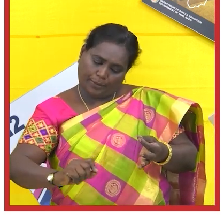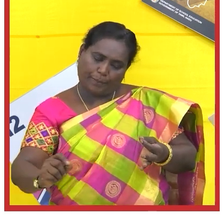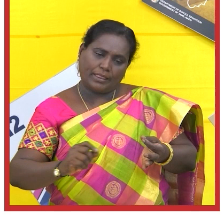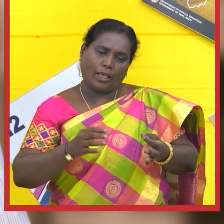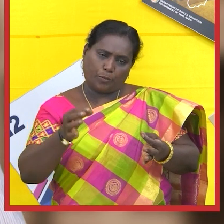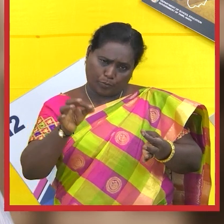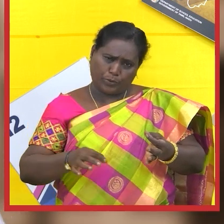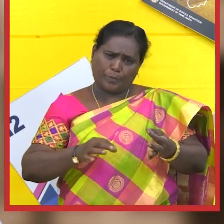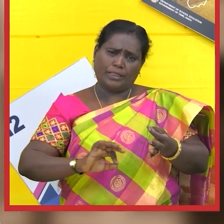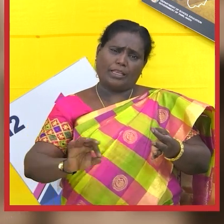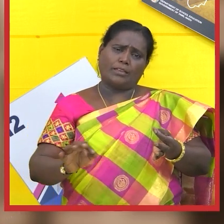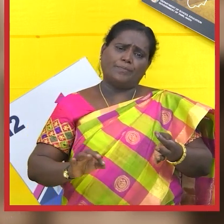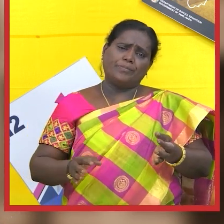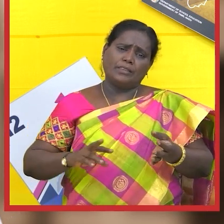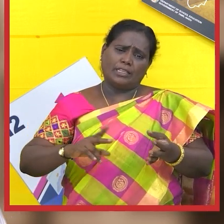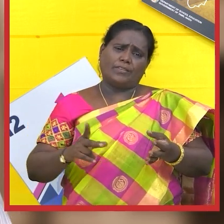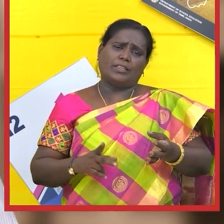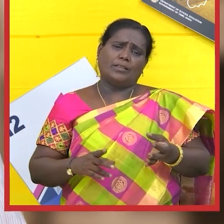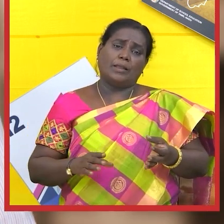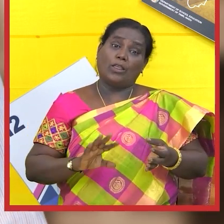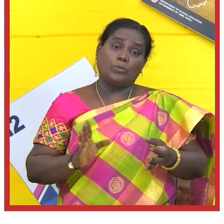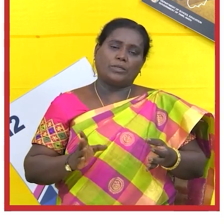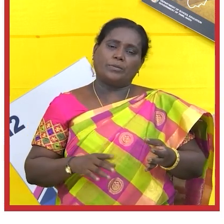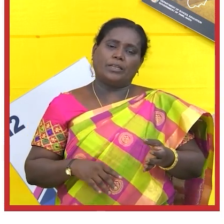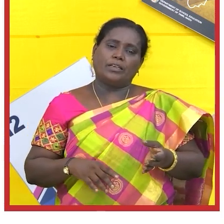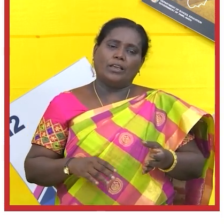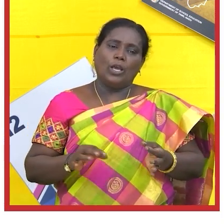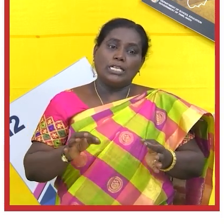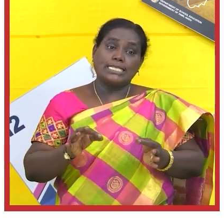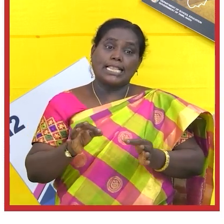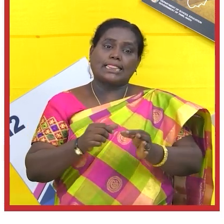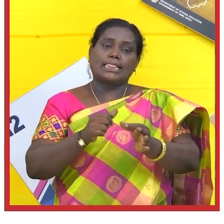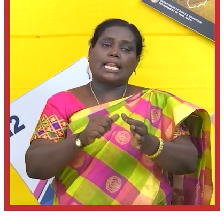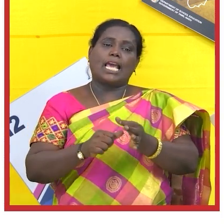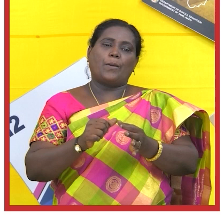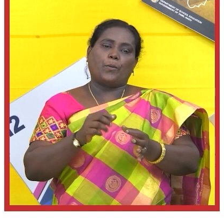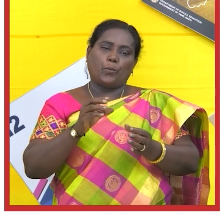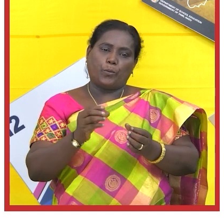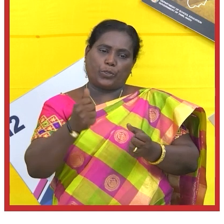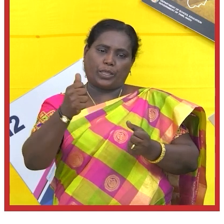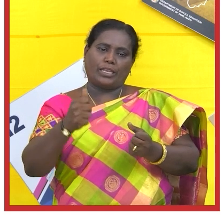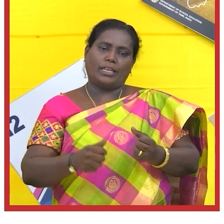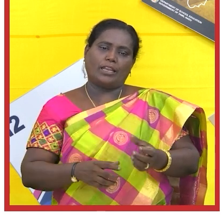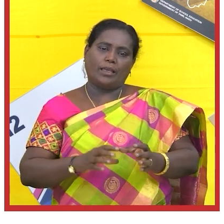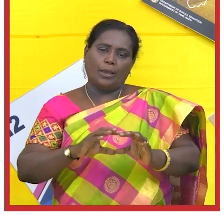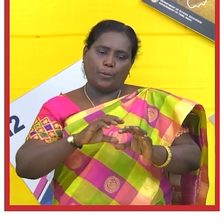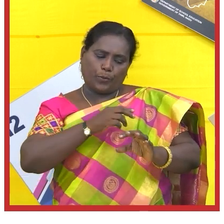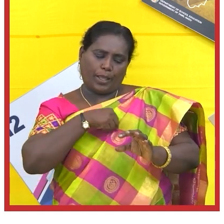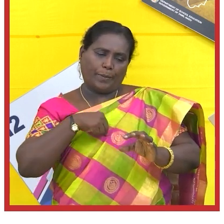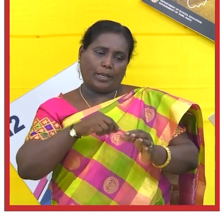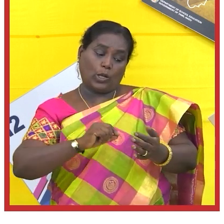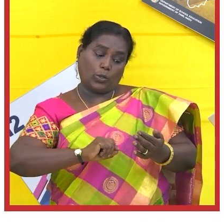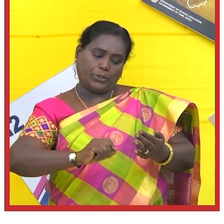ஒரு பங்களிப்பை தெரிவிக்கிறது. அது மட்டுமல்ல, சித்திரபுத்திரன் என்ற பெயரிலே புனைப்பெயரிலே அவர் ஒரு